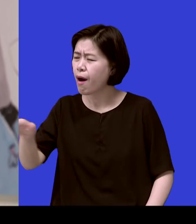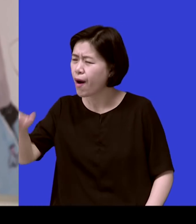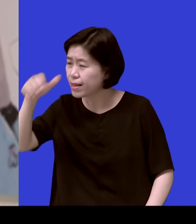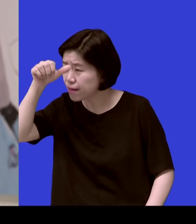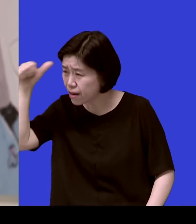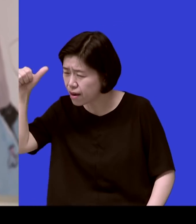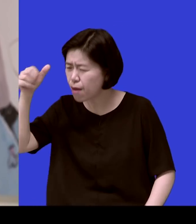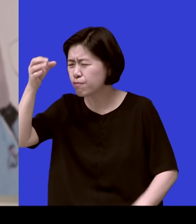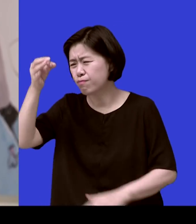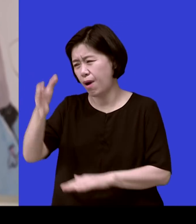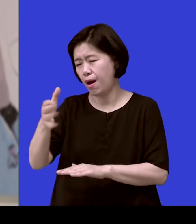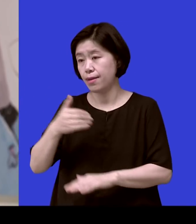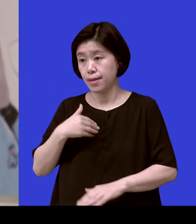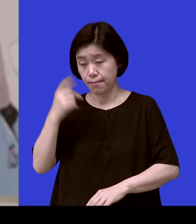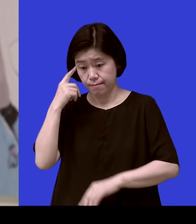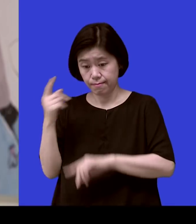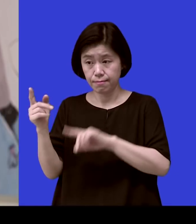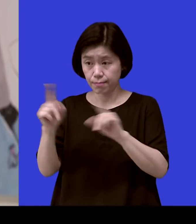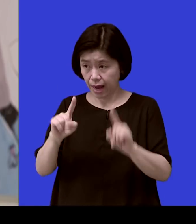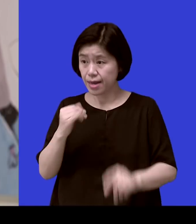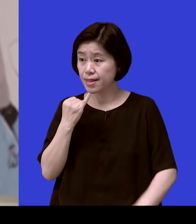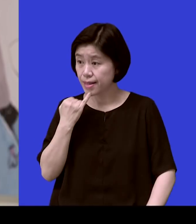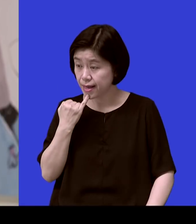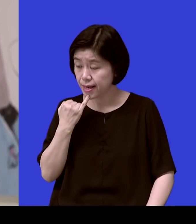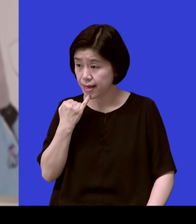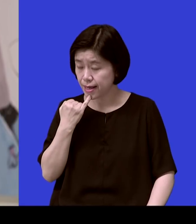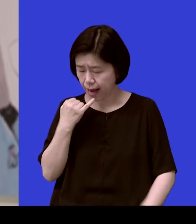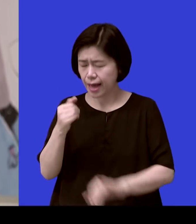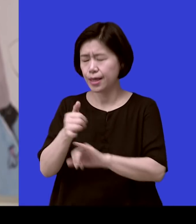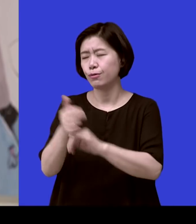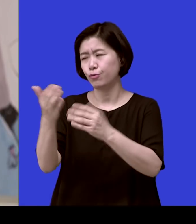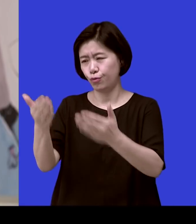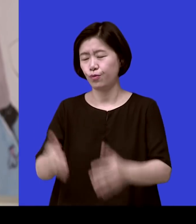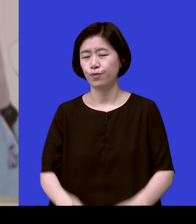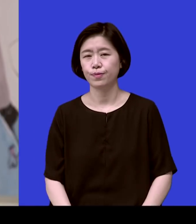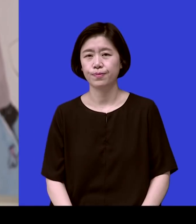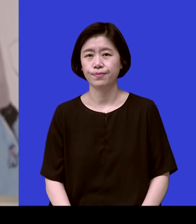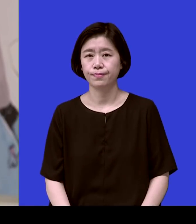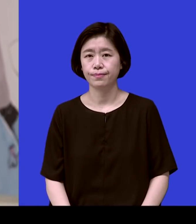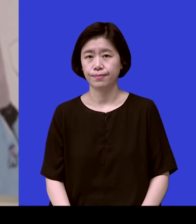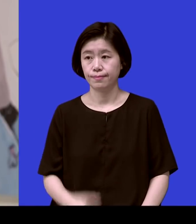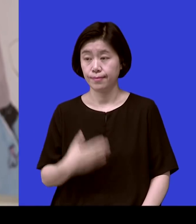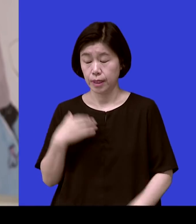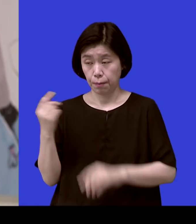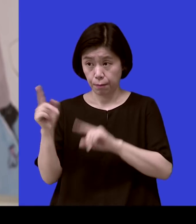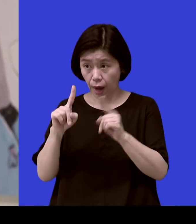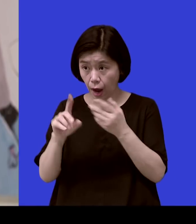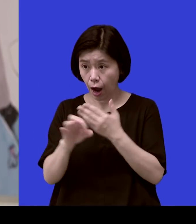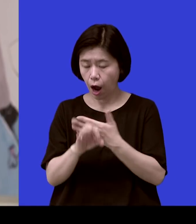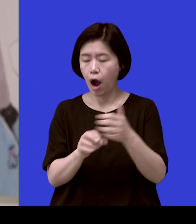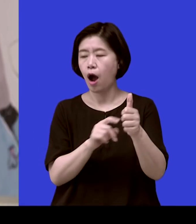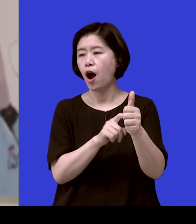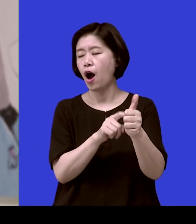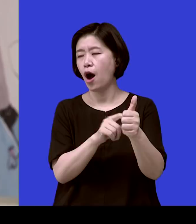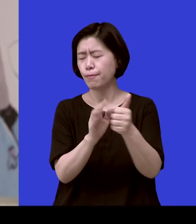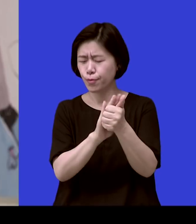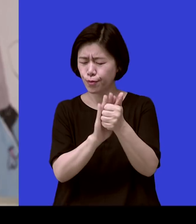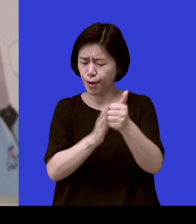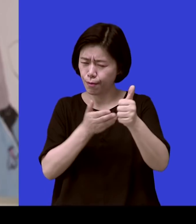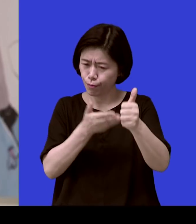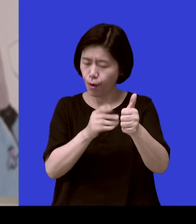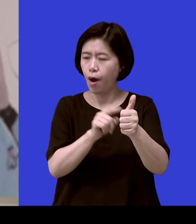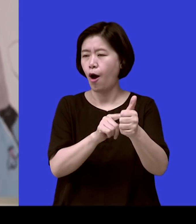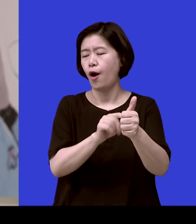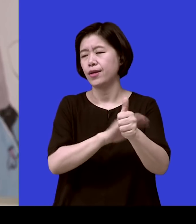차릴게요. 저만 정신 차리면 아마 남편은, 목사님은 잘 할 겁니다.